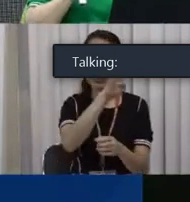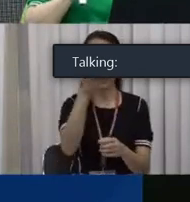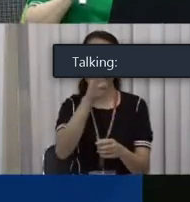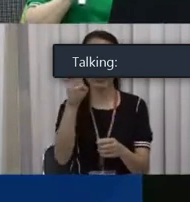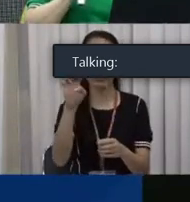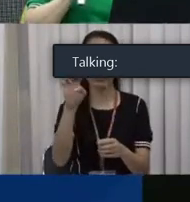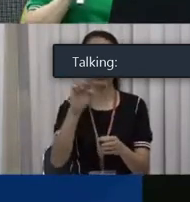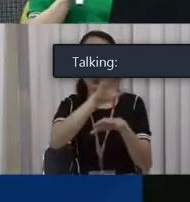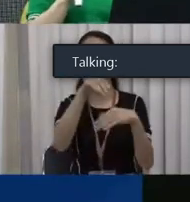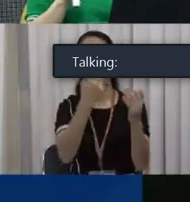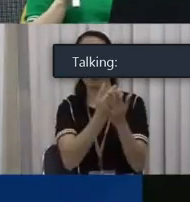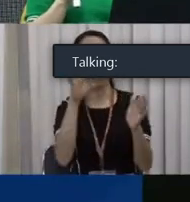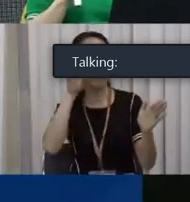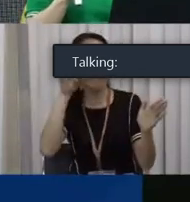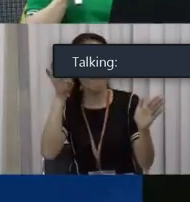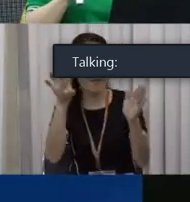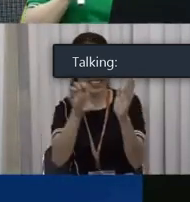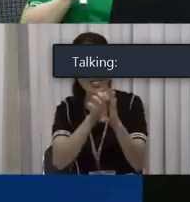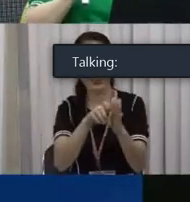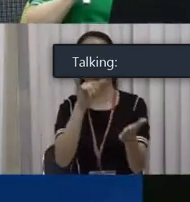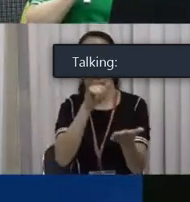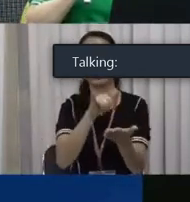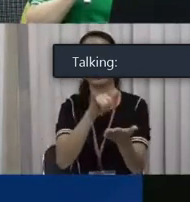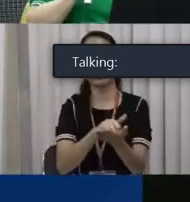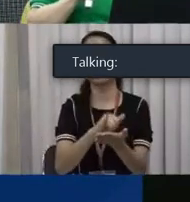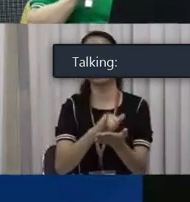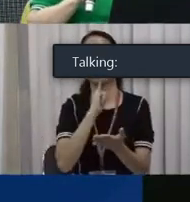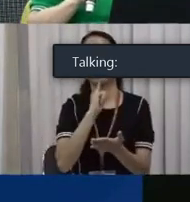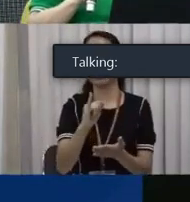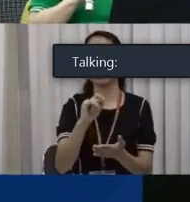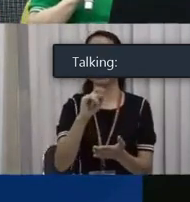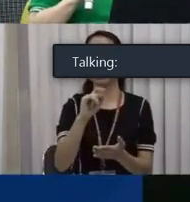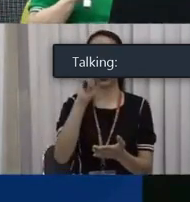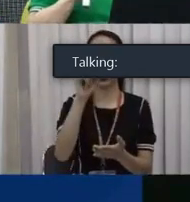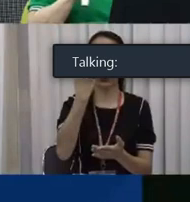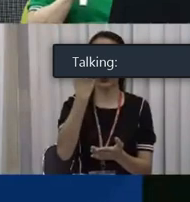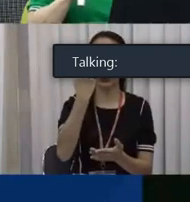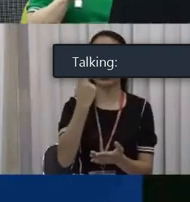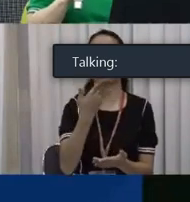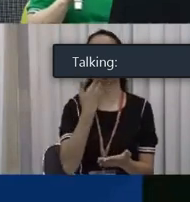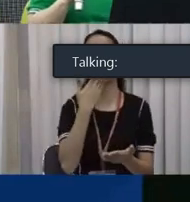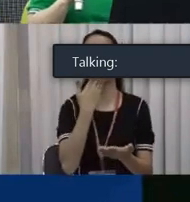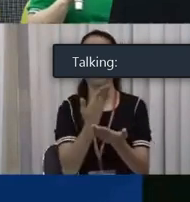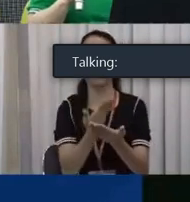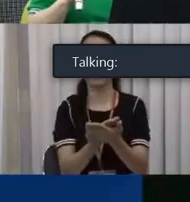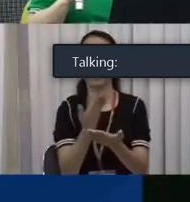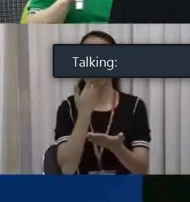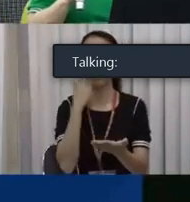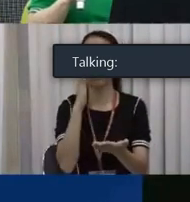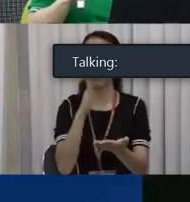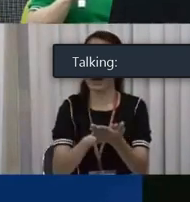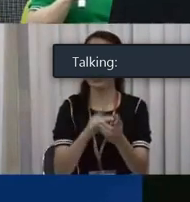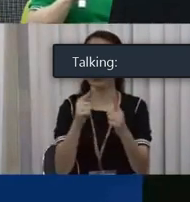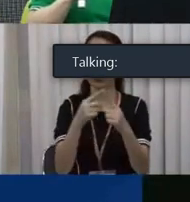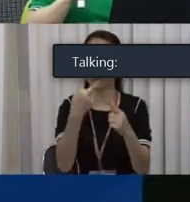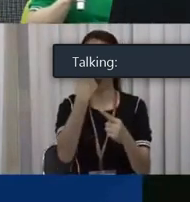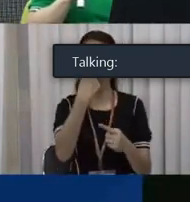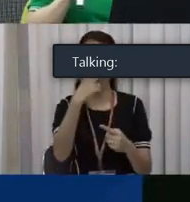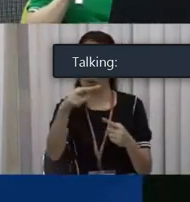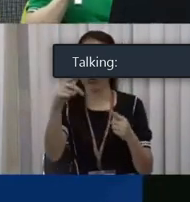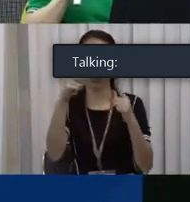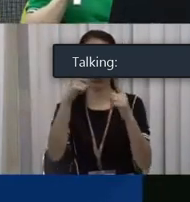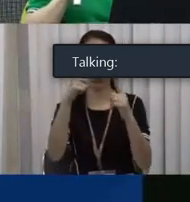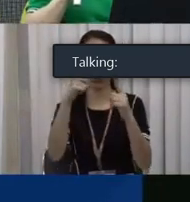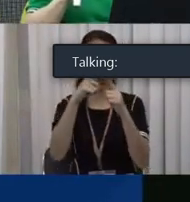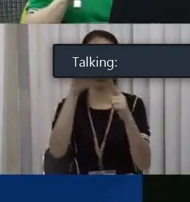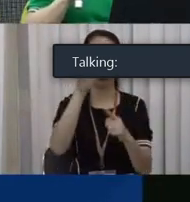mo, nag two-piece, one-piece, or y-piece. No, ipuso na nato kay usapod na nga,